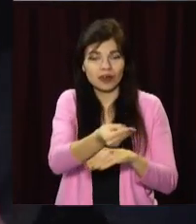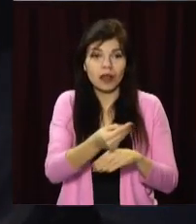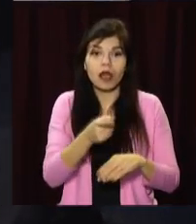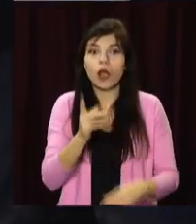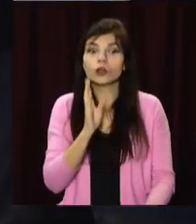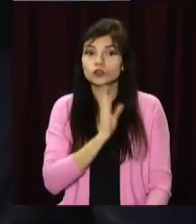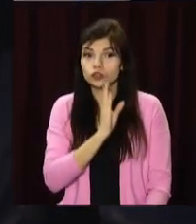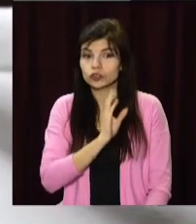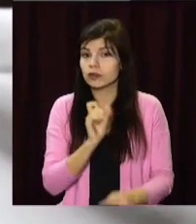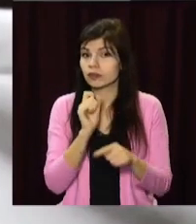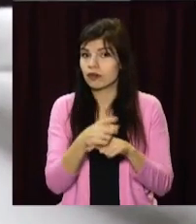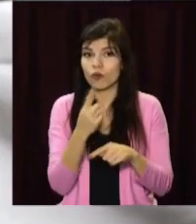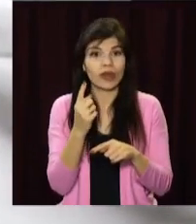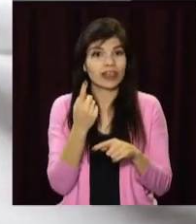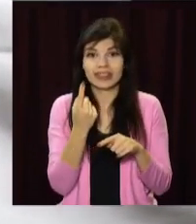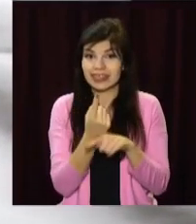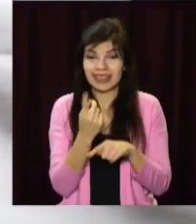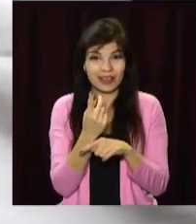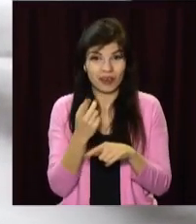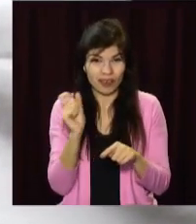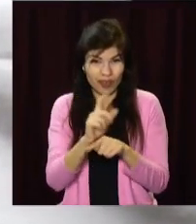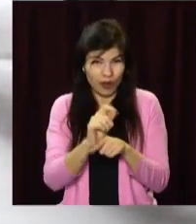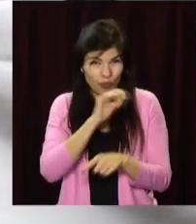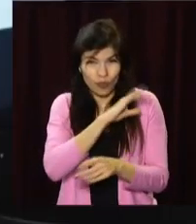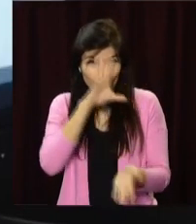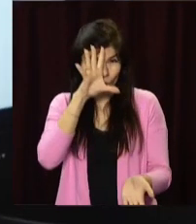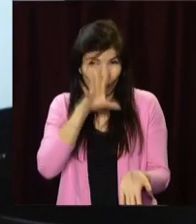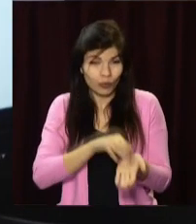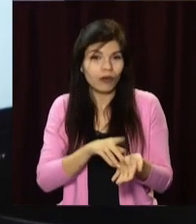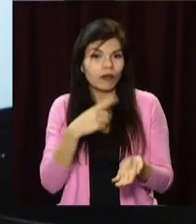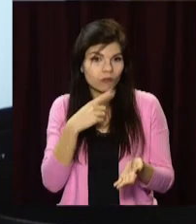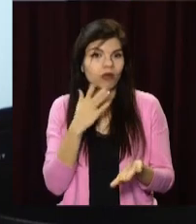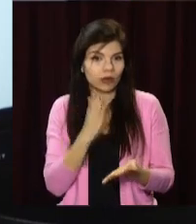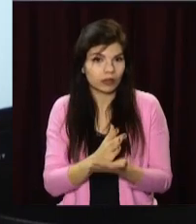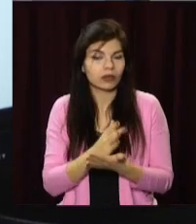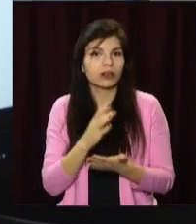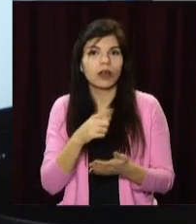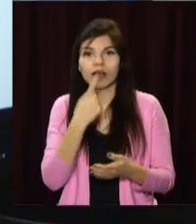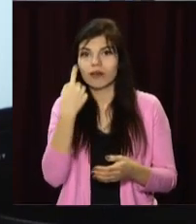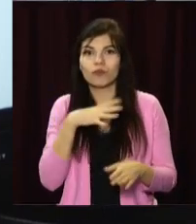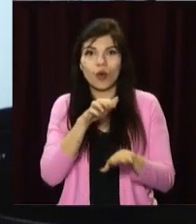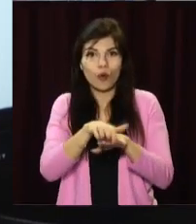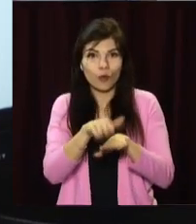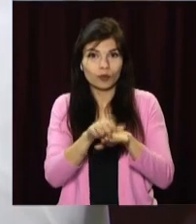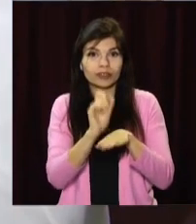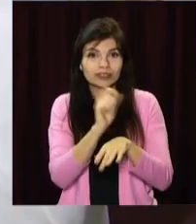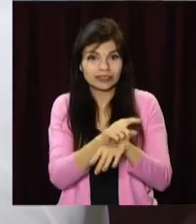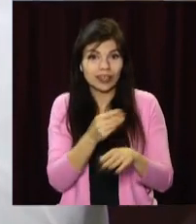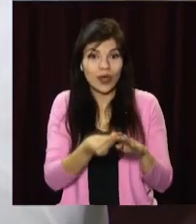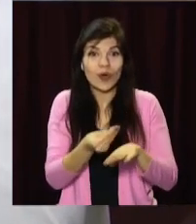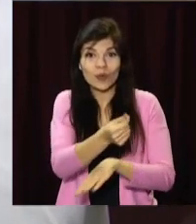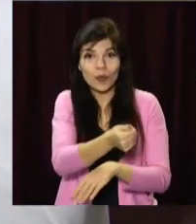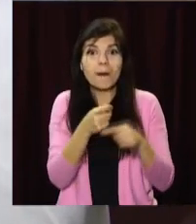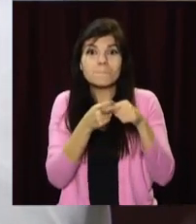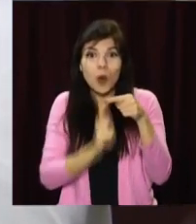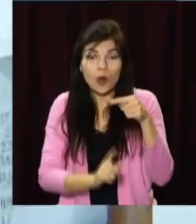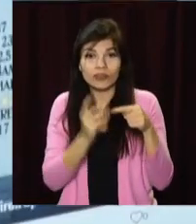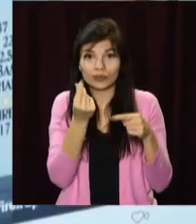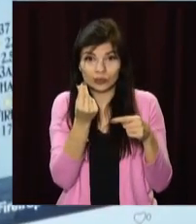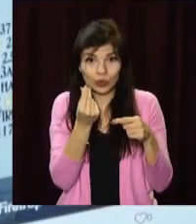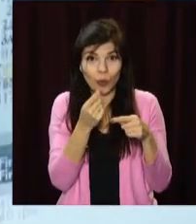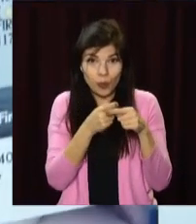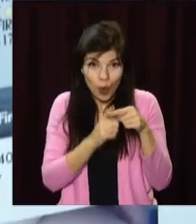там 100-200 гривень. А ось Анна хоч і робить онлайн-замовлення не вперше, має гіркий досвід розчарування. Розказує, як замовляла